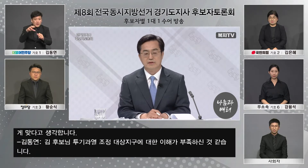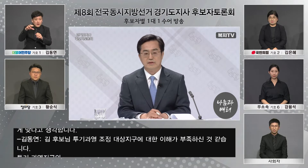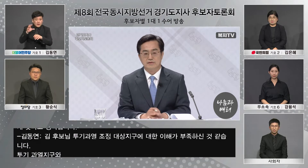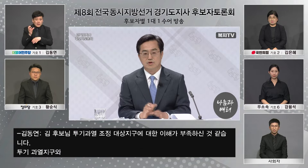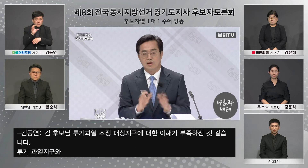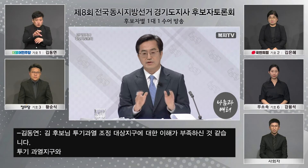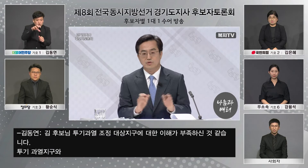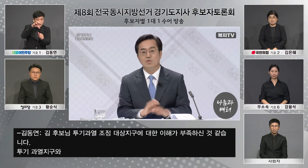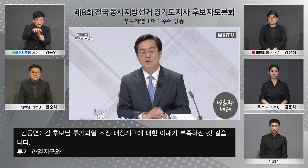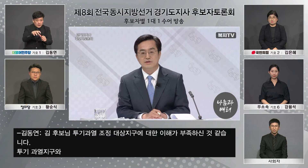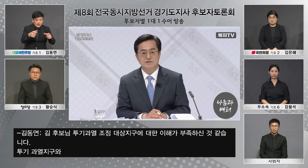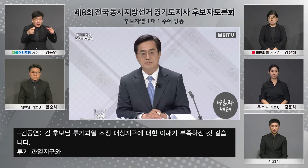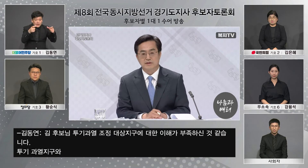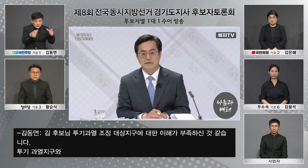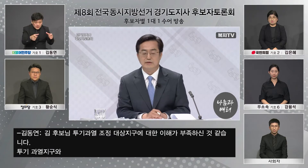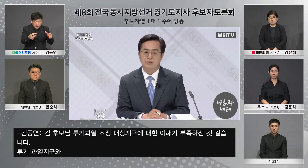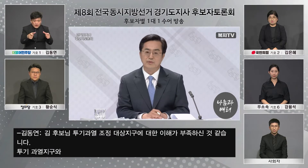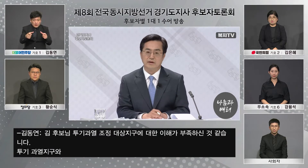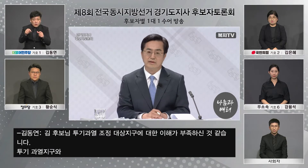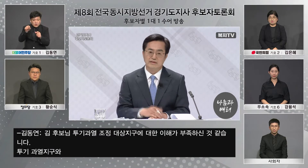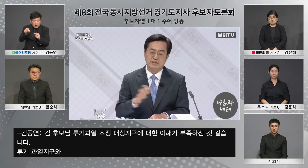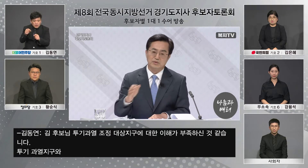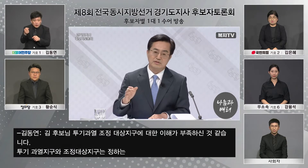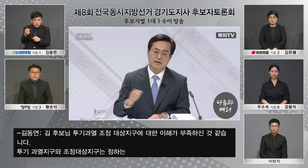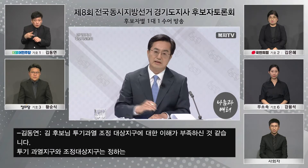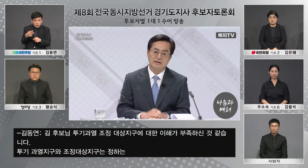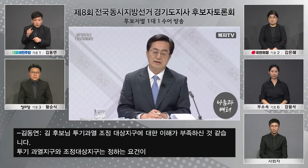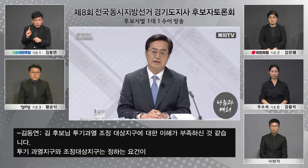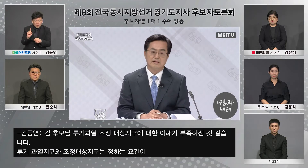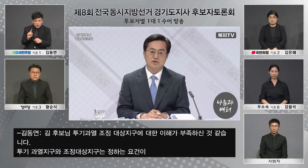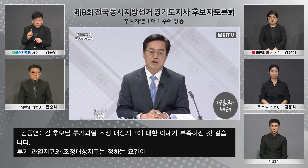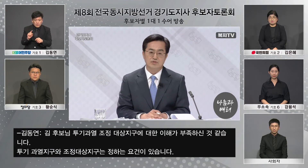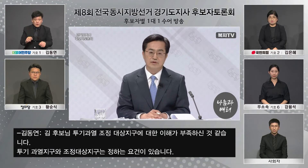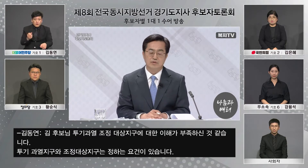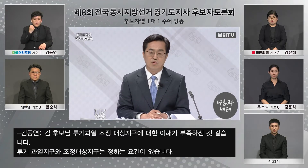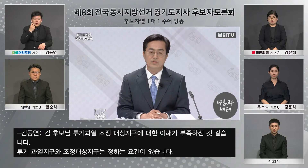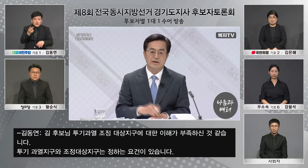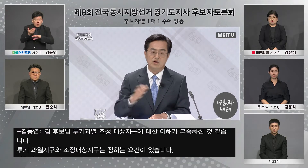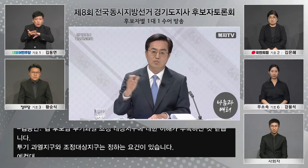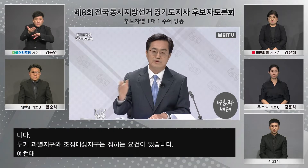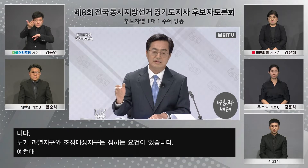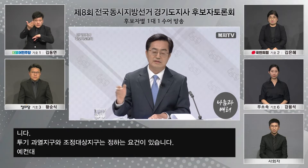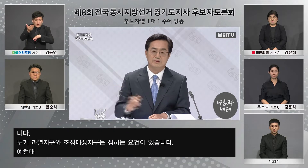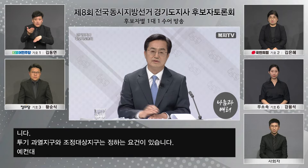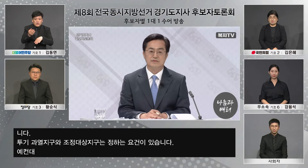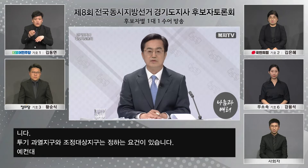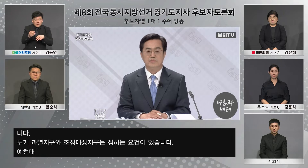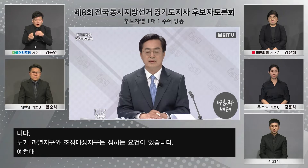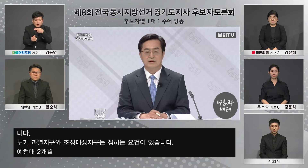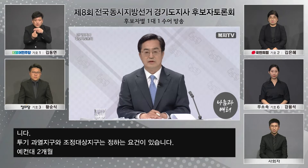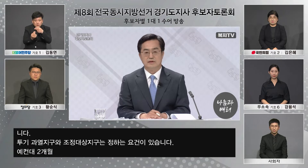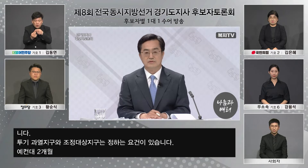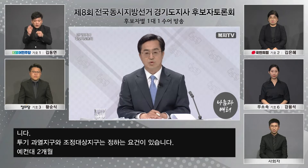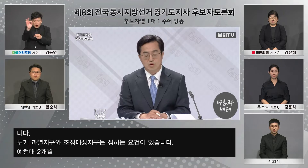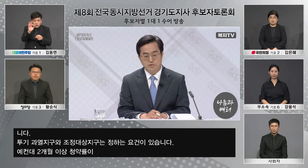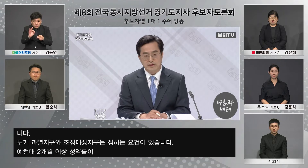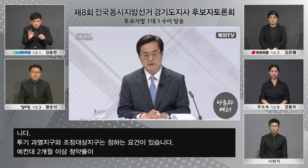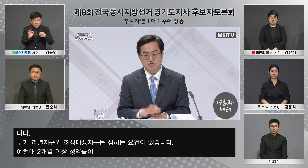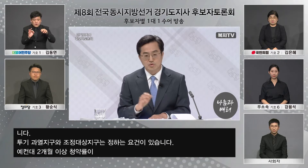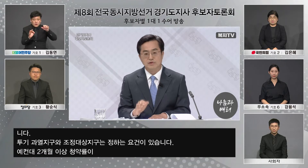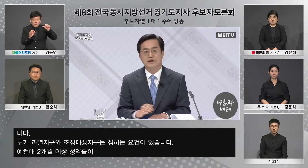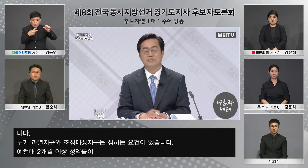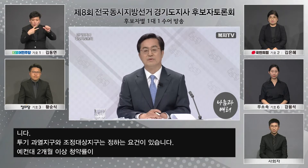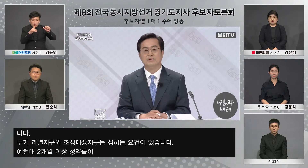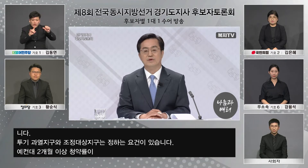대상지구는 정하는 요건이 있습니다. 예컨대 2개월 이상 청약률이 5대 1을 넘는다든지 하는 그런